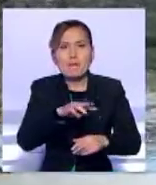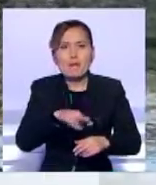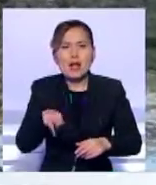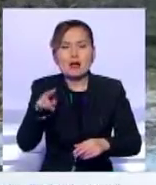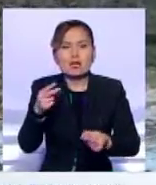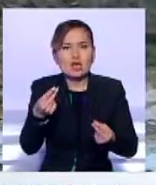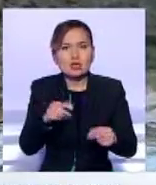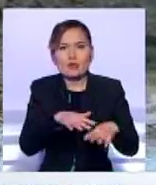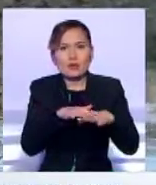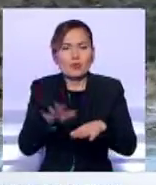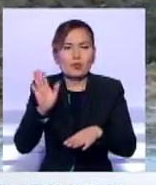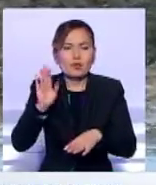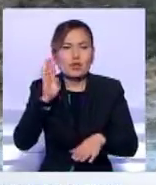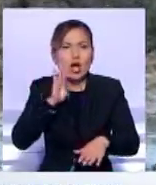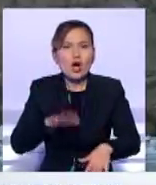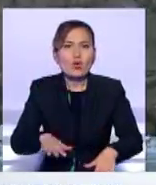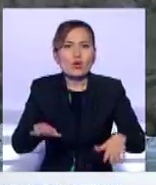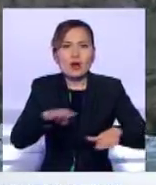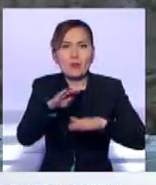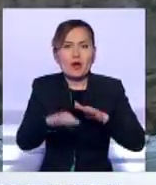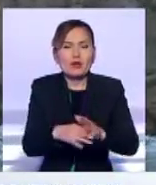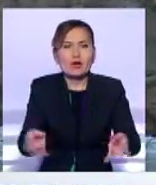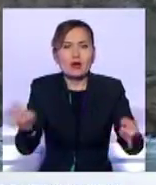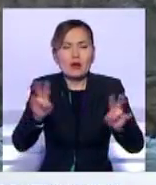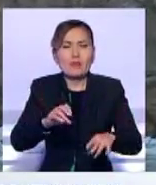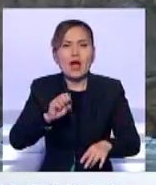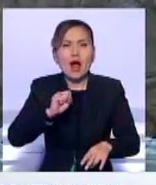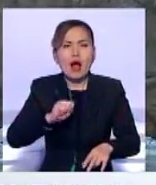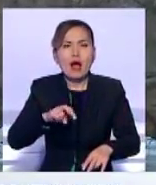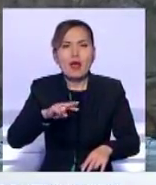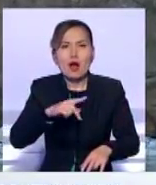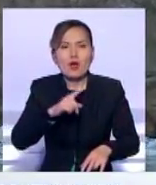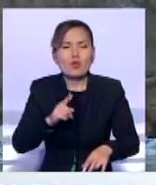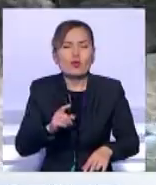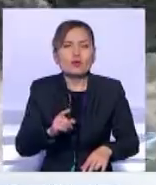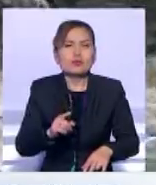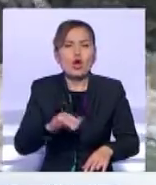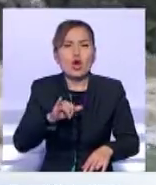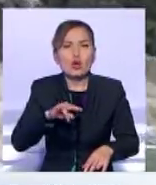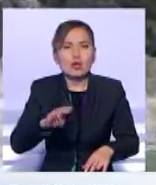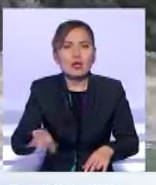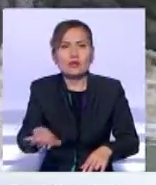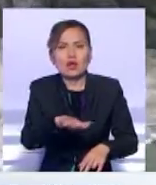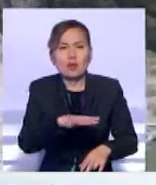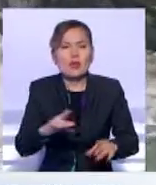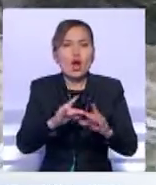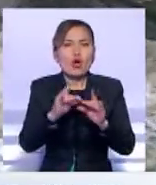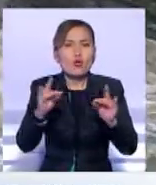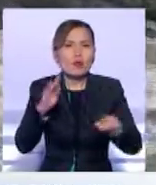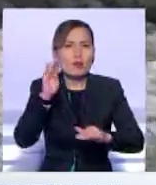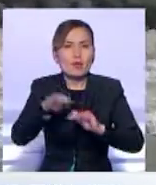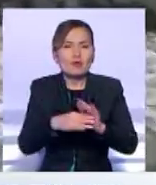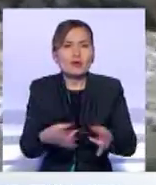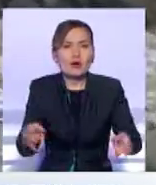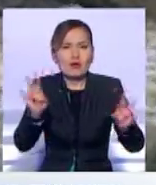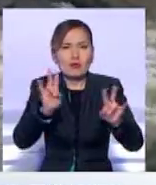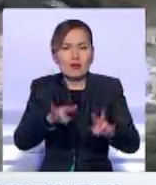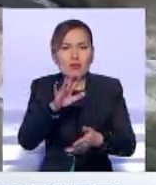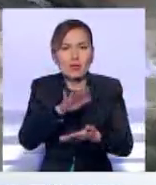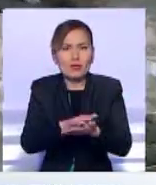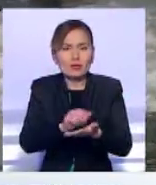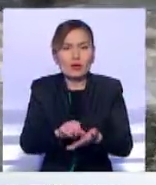теңге қарастырылған. Қарған су шайып кеткен Аягөз, Улан, Глубокая, Шемонаиха аудандарында көпірлер бүлініп, қозғалыс қиындаған